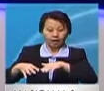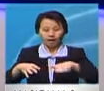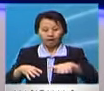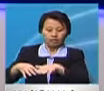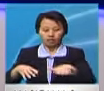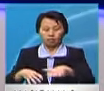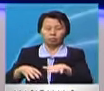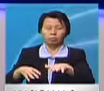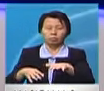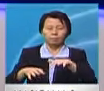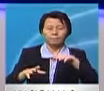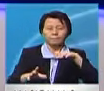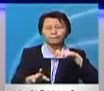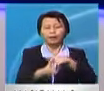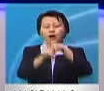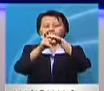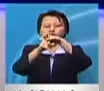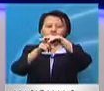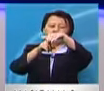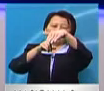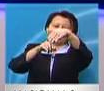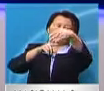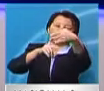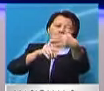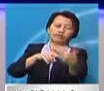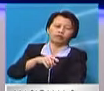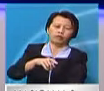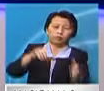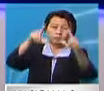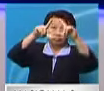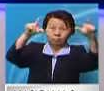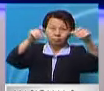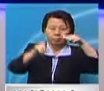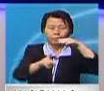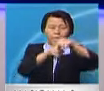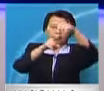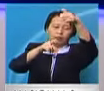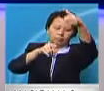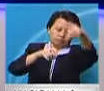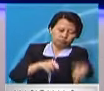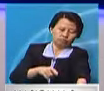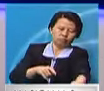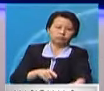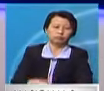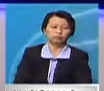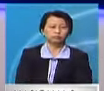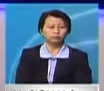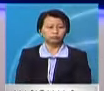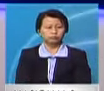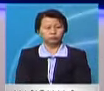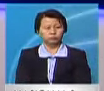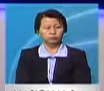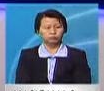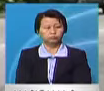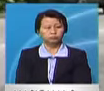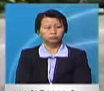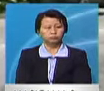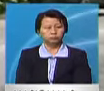kawalan lalu merempuh penghadang jalan serta papan tanda sebelum terjunam ke dalam gaung.